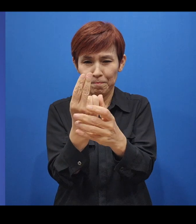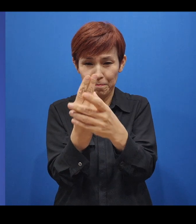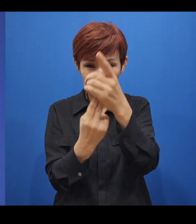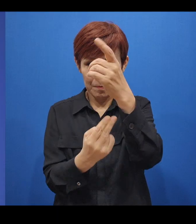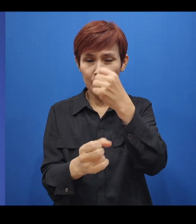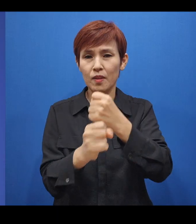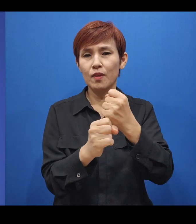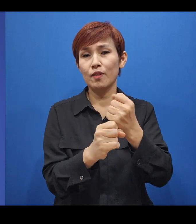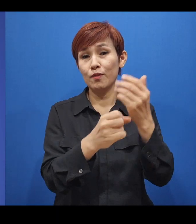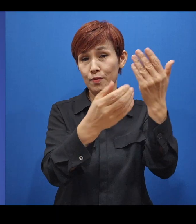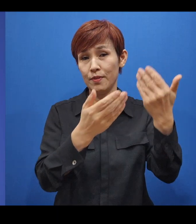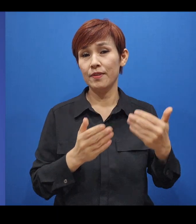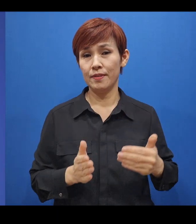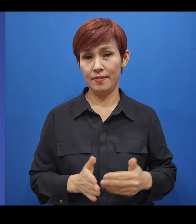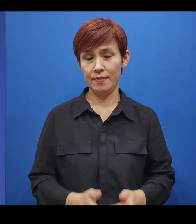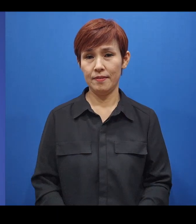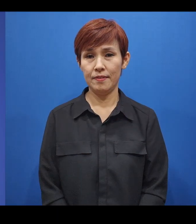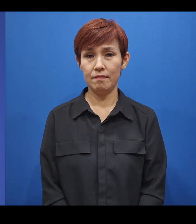놓으셨어요.